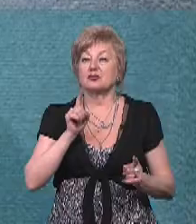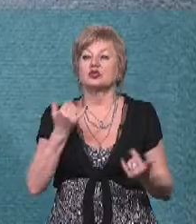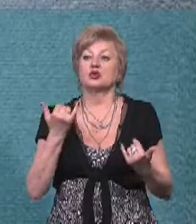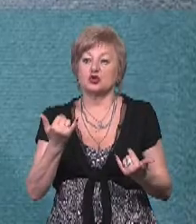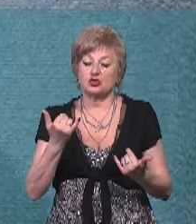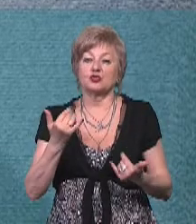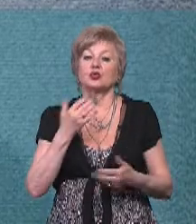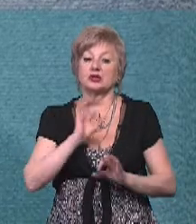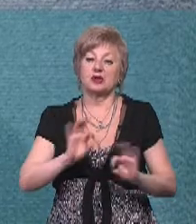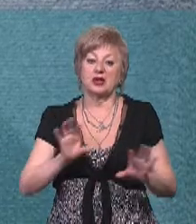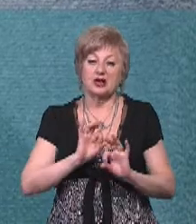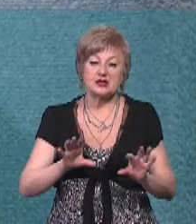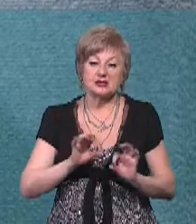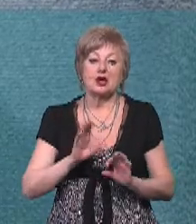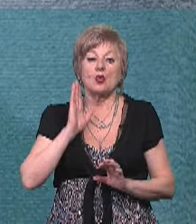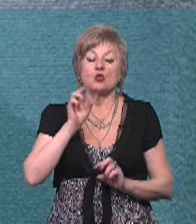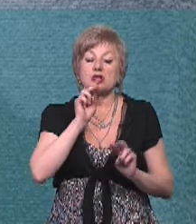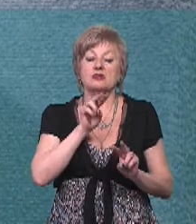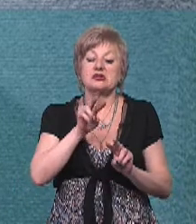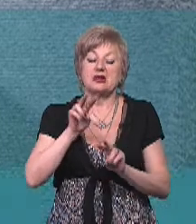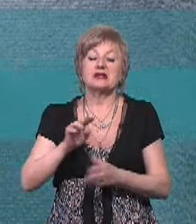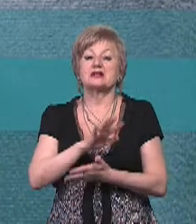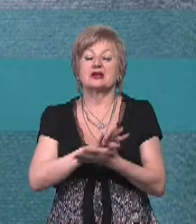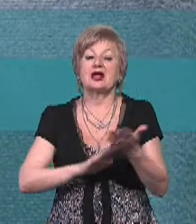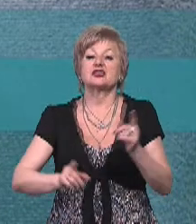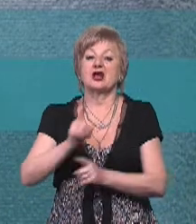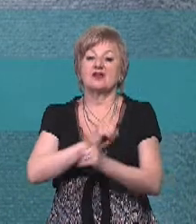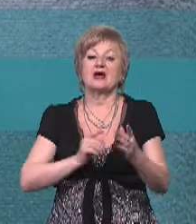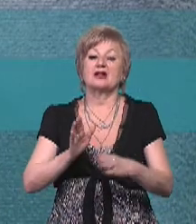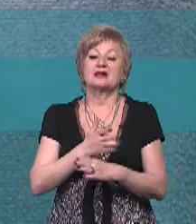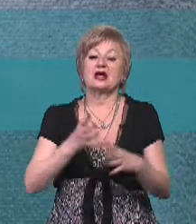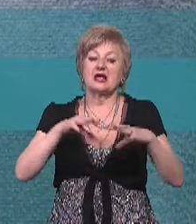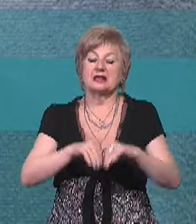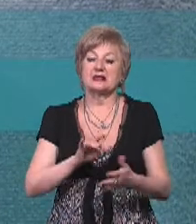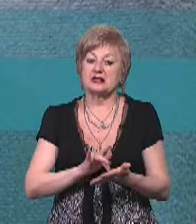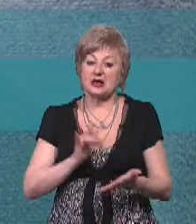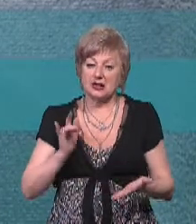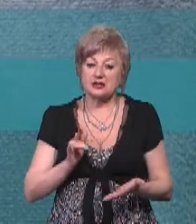на ефірі. Суспільне буде стежити надалі за реформою децентралізації, за тим, як